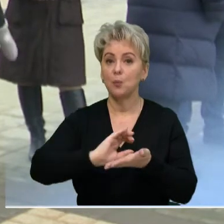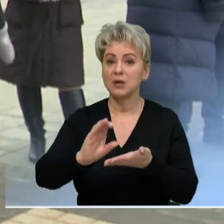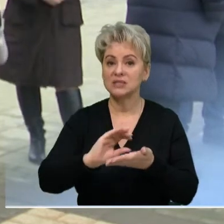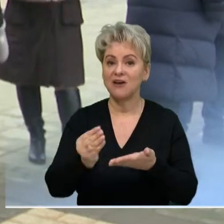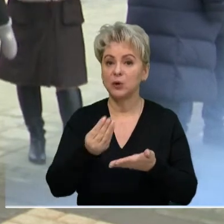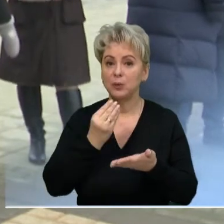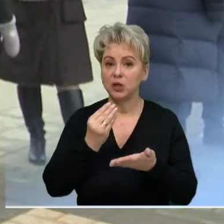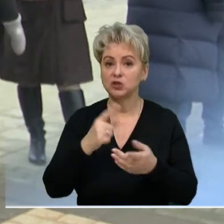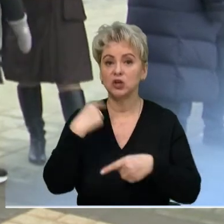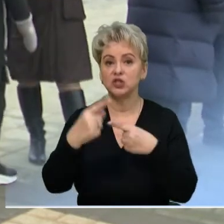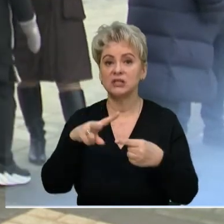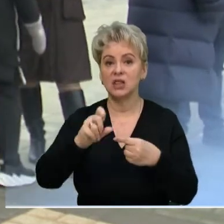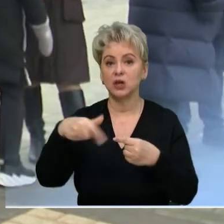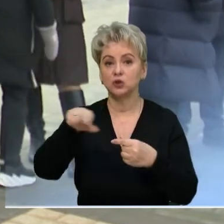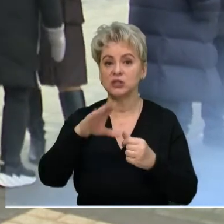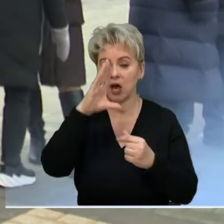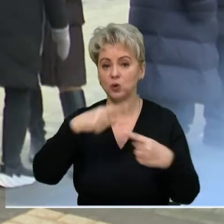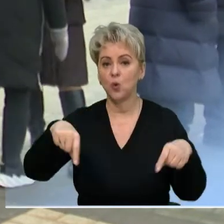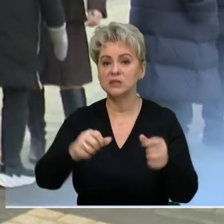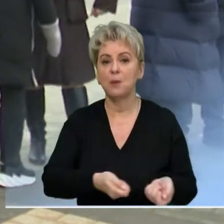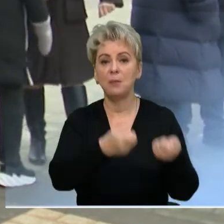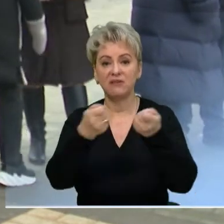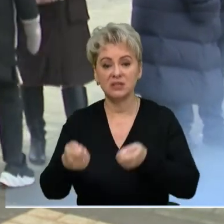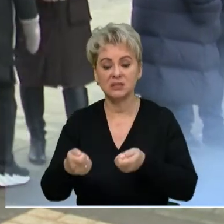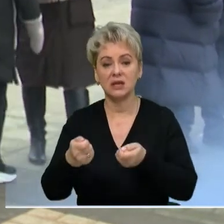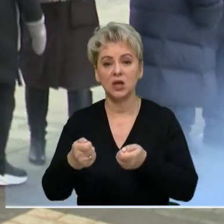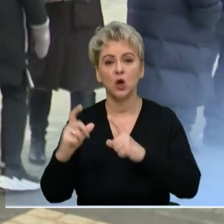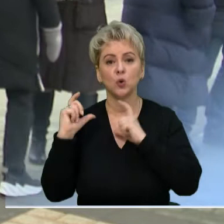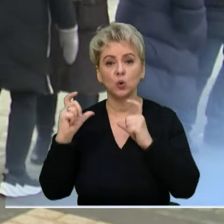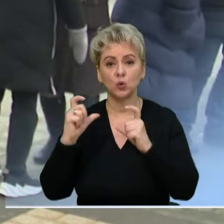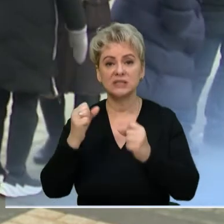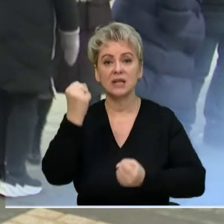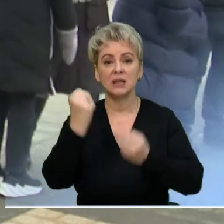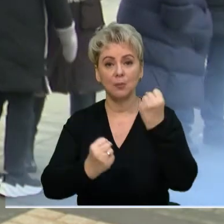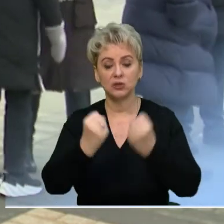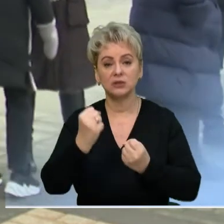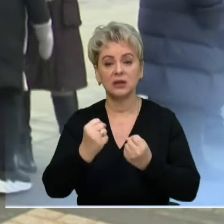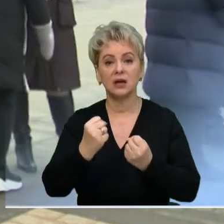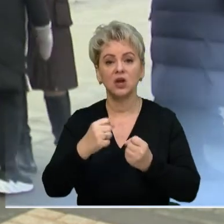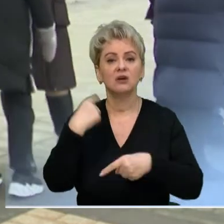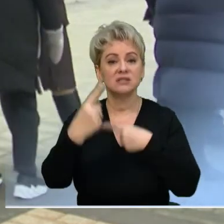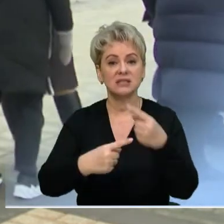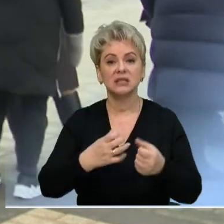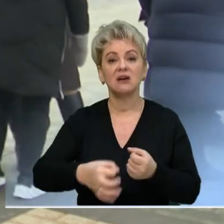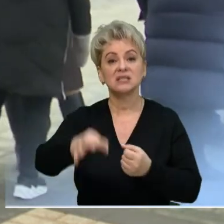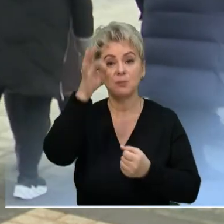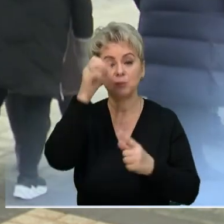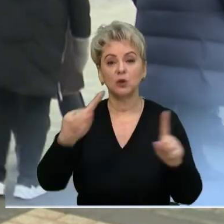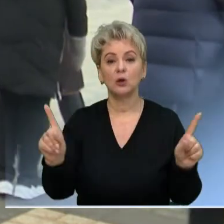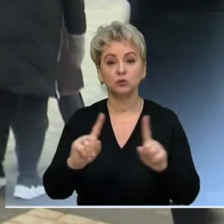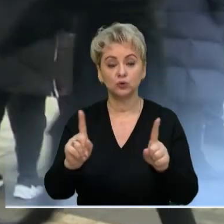поставках продовольствия через Ладожское озеро, возили грузы на полуторках. Всегда он вспоминал,